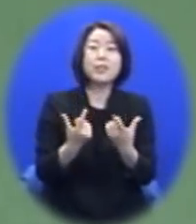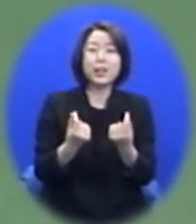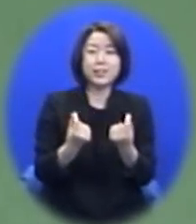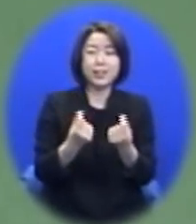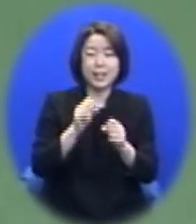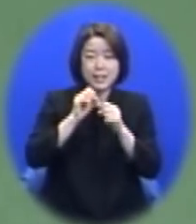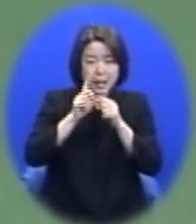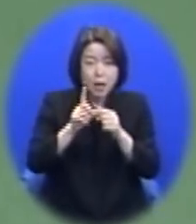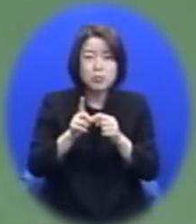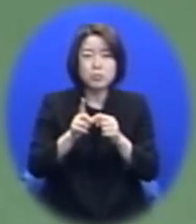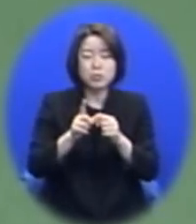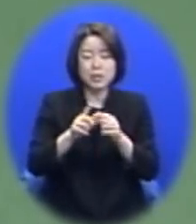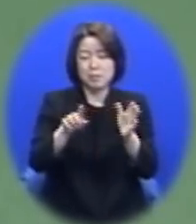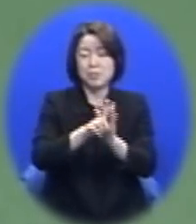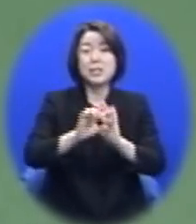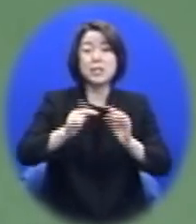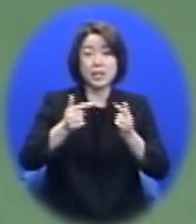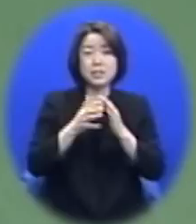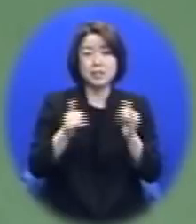다 불신자들입니다.